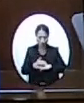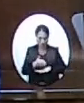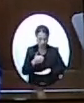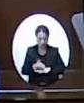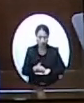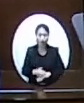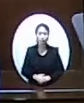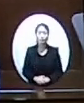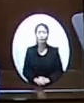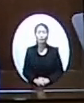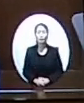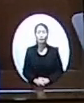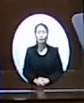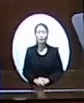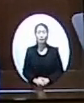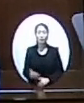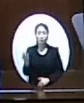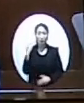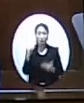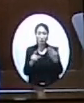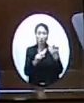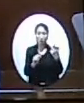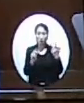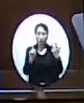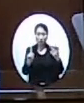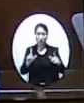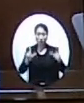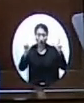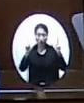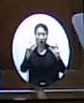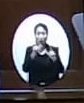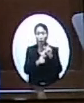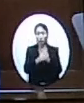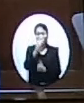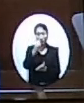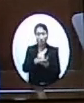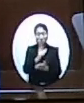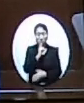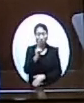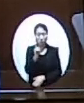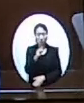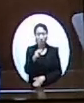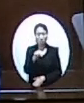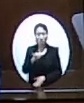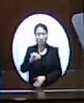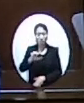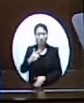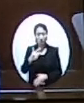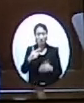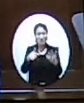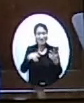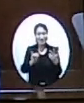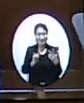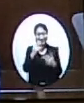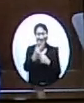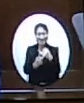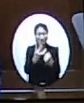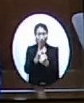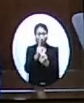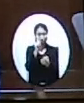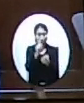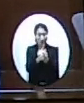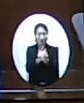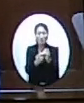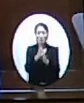감사드립니다. 지난 7월 1일 권영세 시장님께서는 민선 7기 취임 2년차를 맞이하여